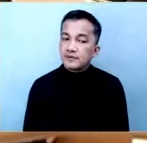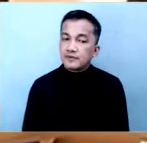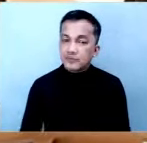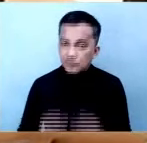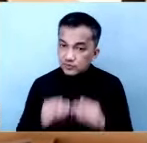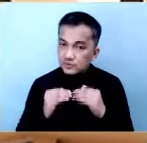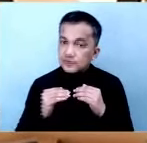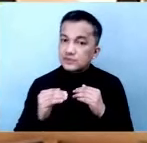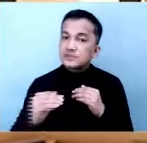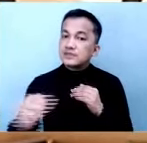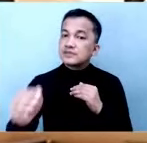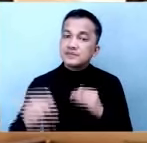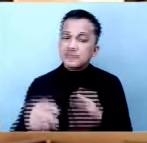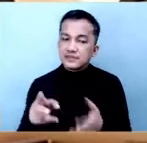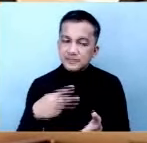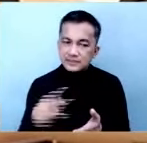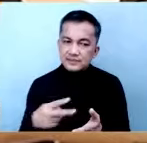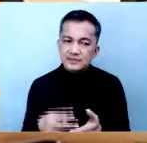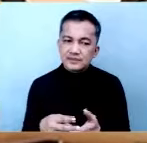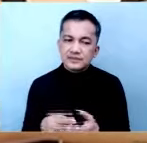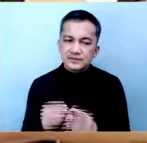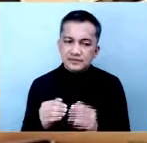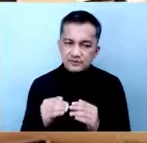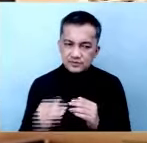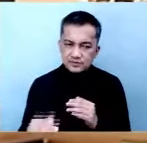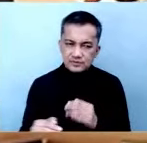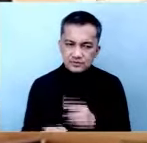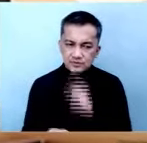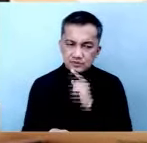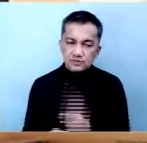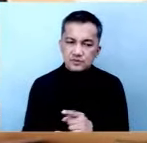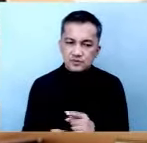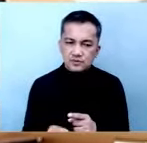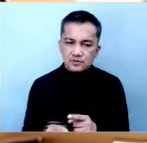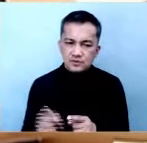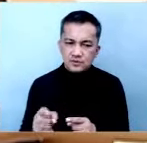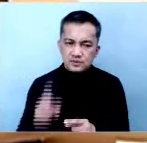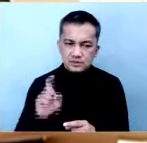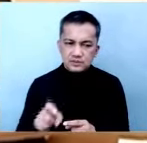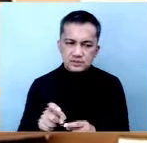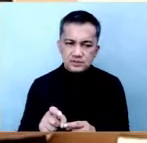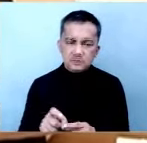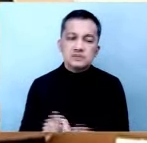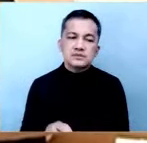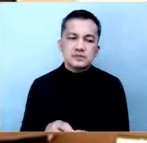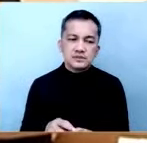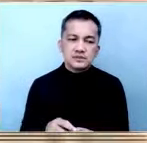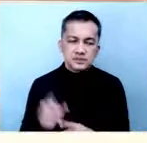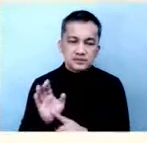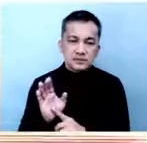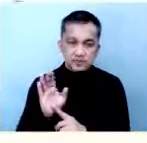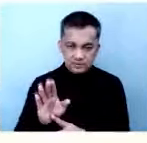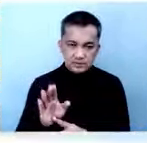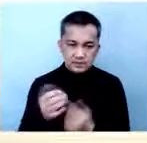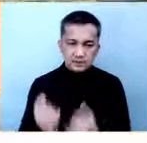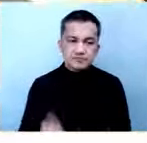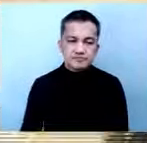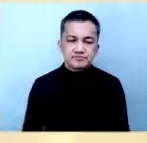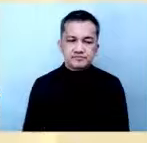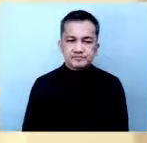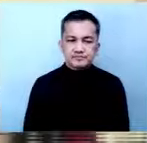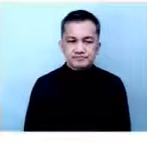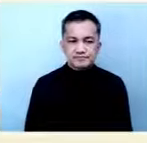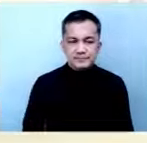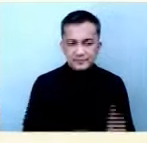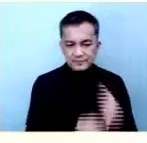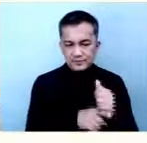sayo namin. Yan lang siguro yung dapat siguro ipakita namin ngayon. Nag-training naman ang